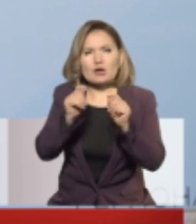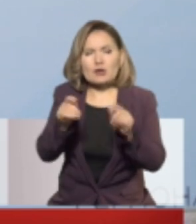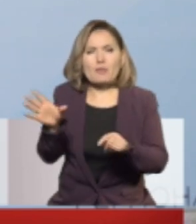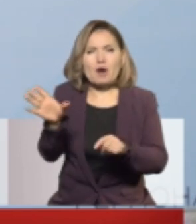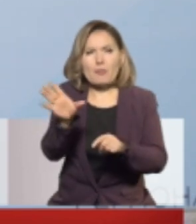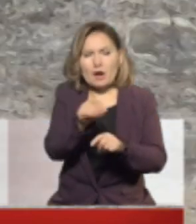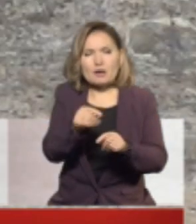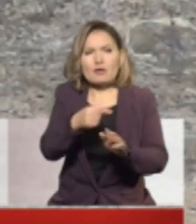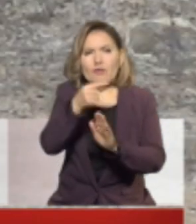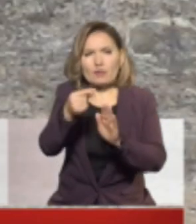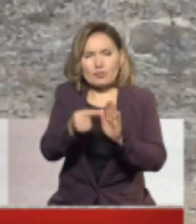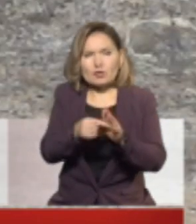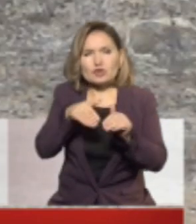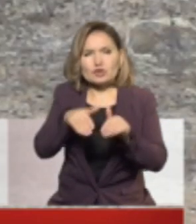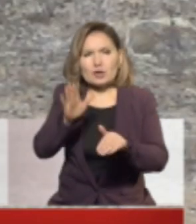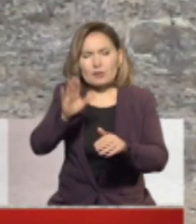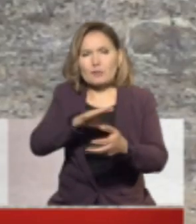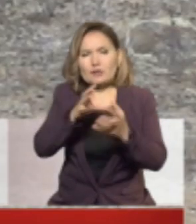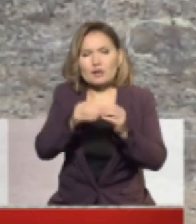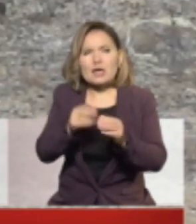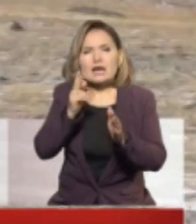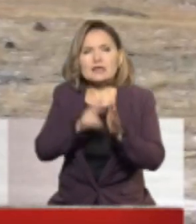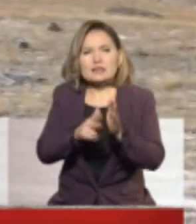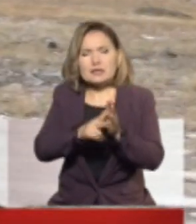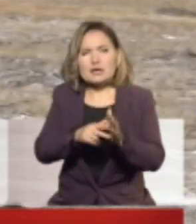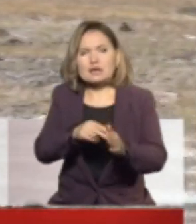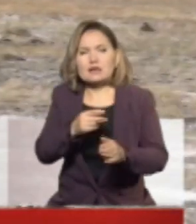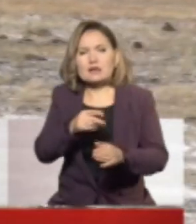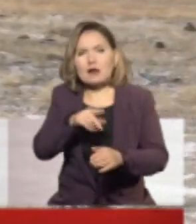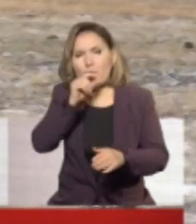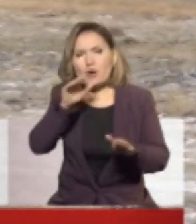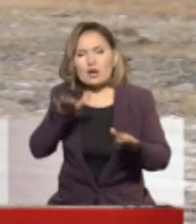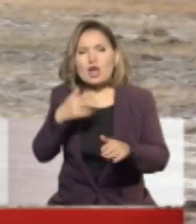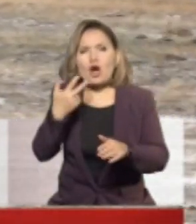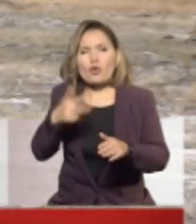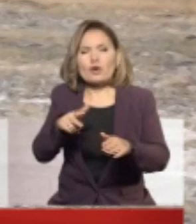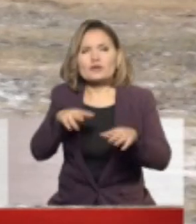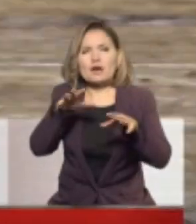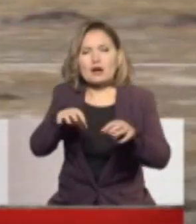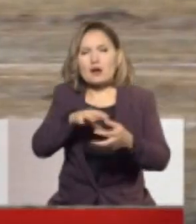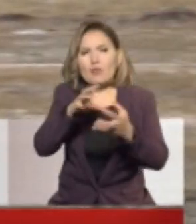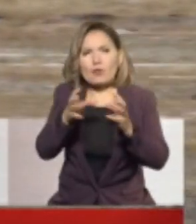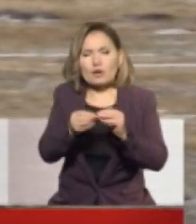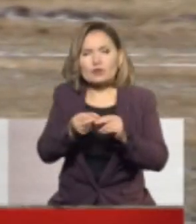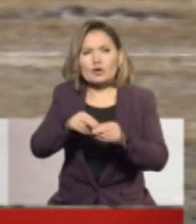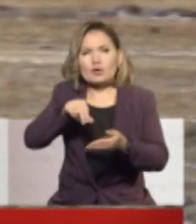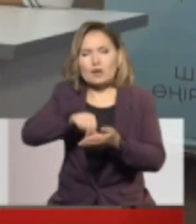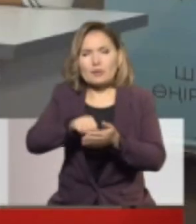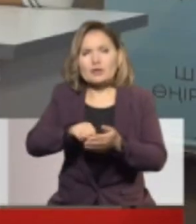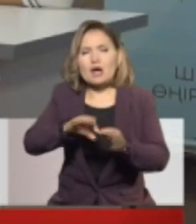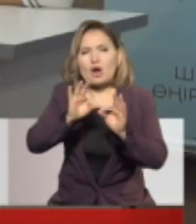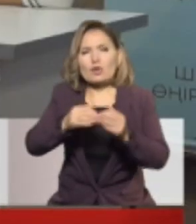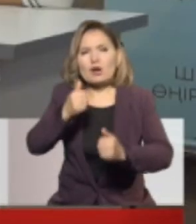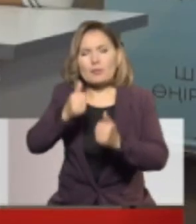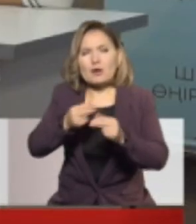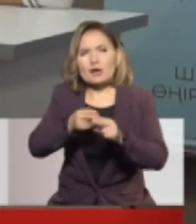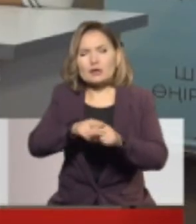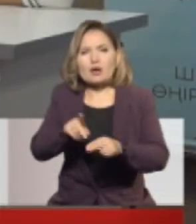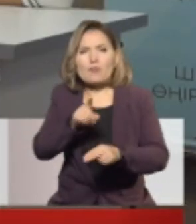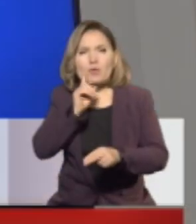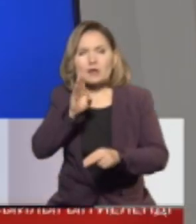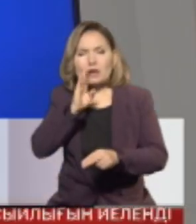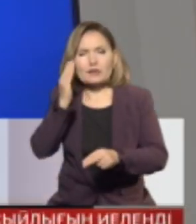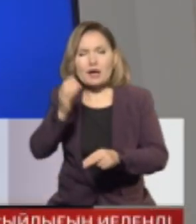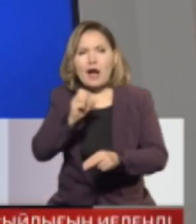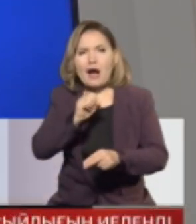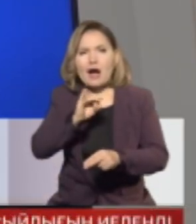барлығы шешілген. Биылғы сайыста 80 бүркіт пен 30 сонқар және 30 тазының бабын байқайды. Өнер фестиваліне бүркітші қыз Айшолпан